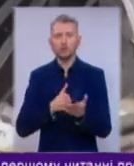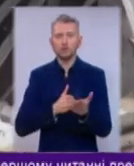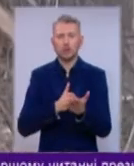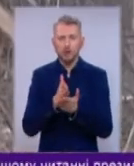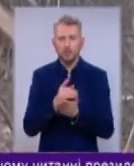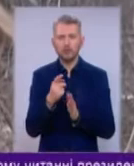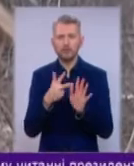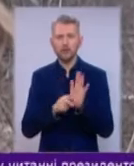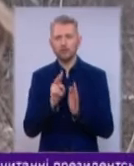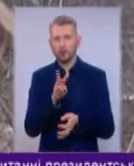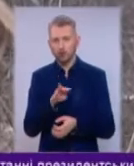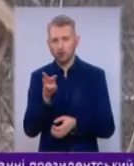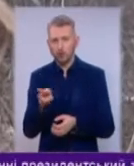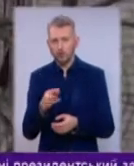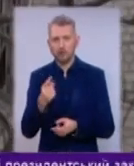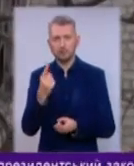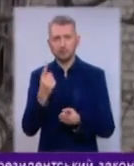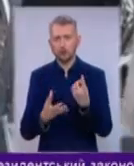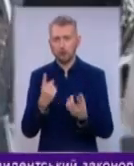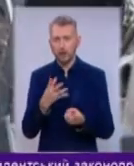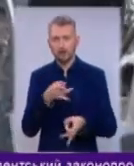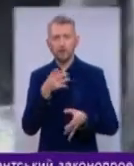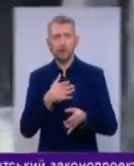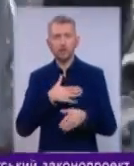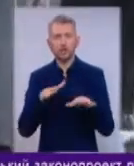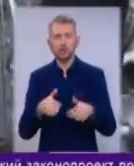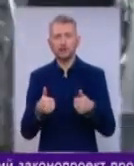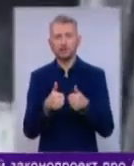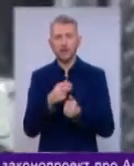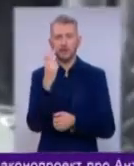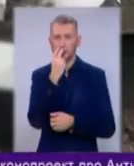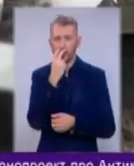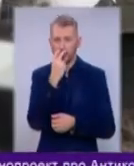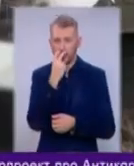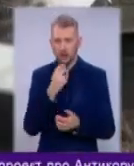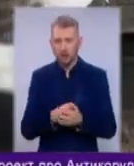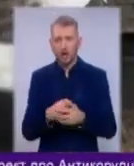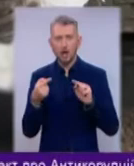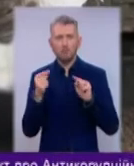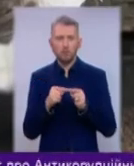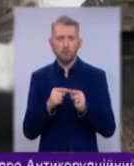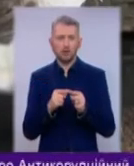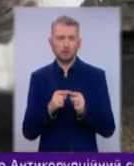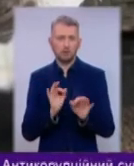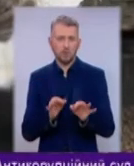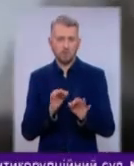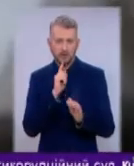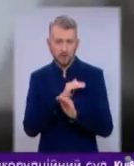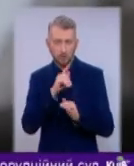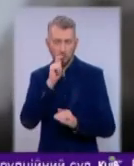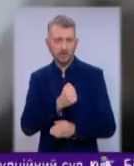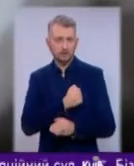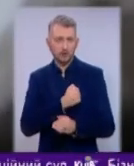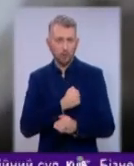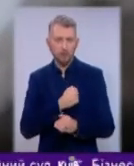противник з 82-міліметрових мінометів обстріляв наші позиції в районі Світлодарська. Попри відносне затишчя, українські військові не